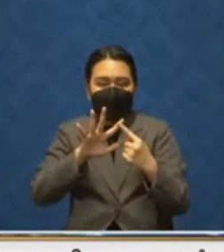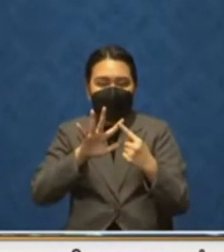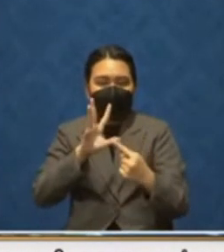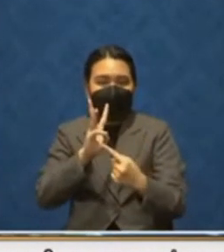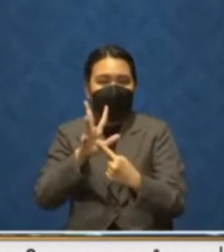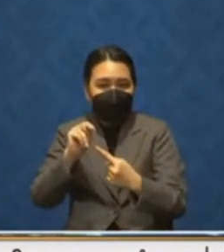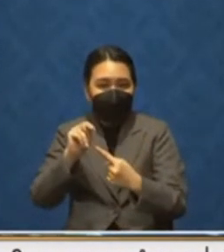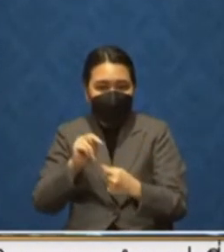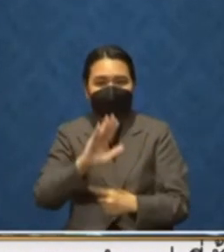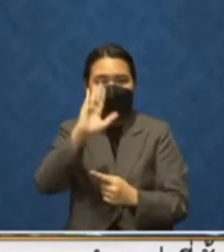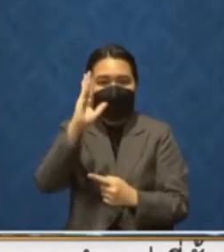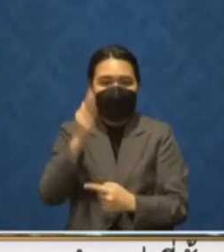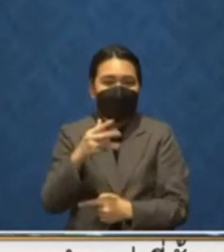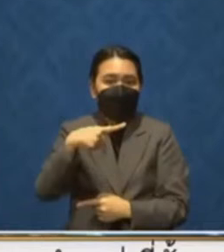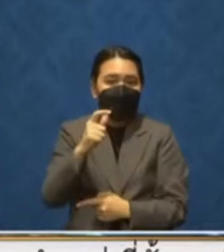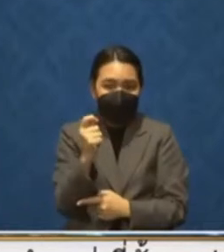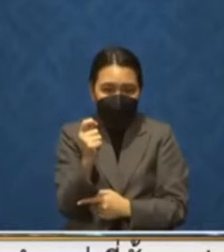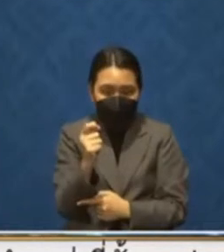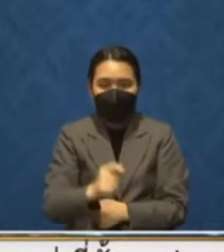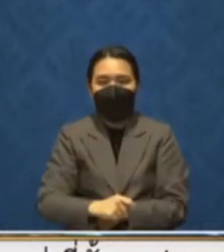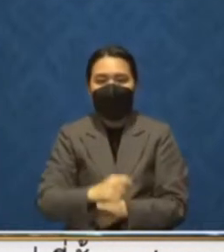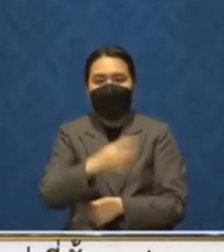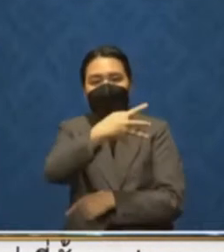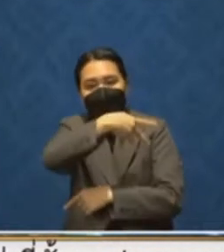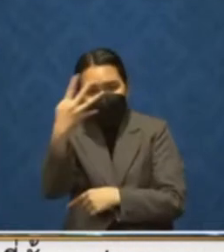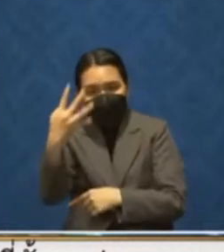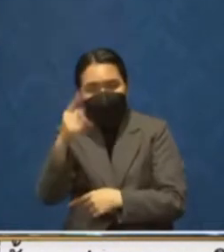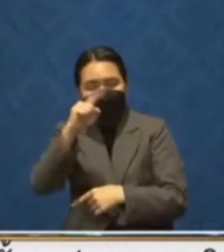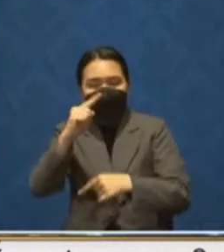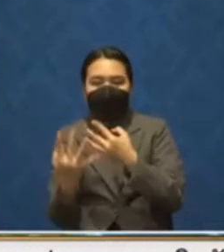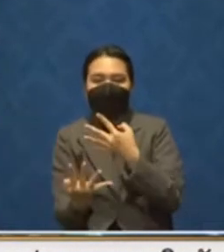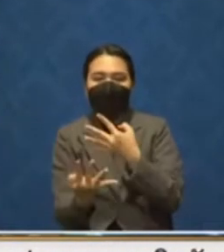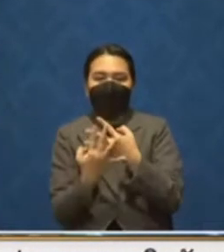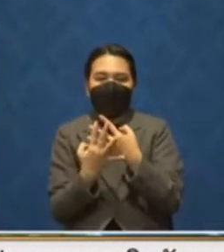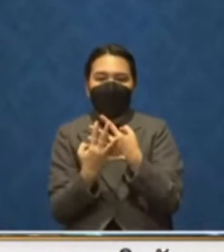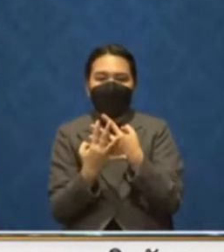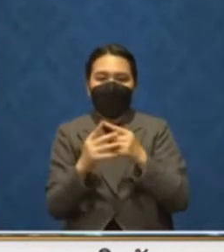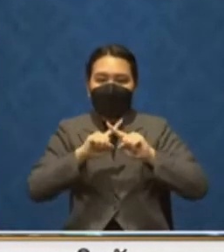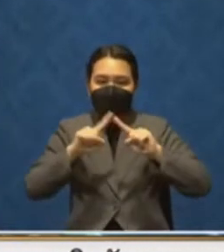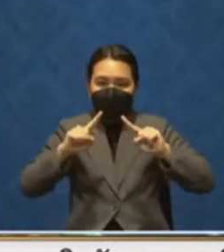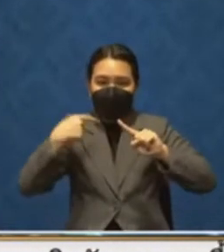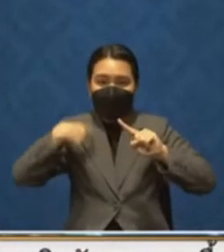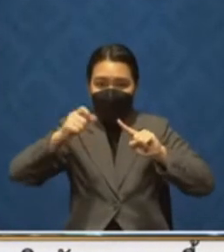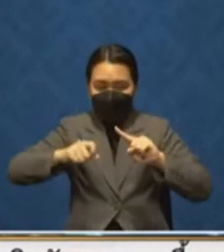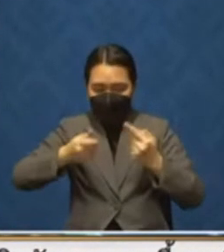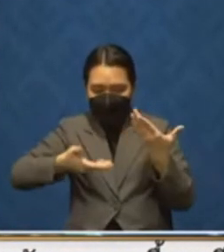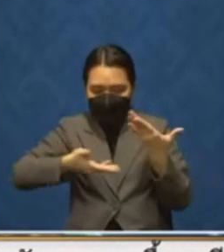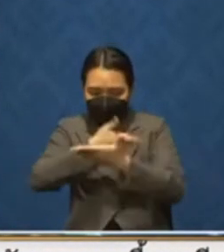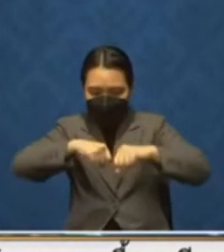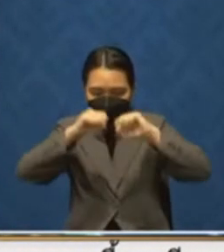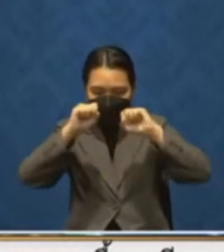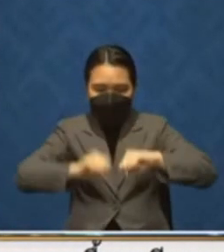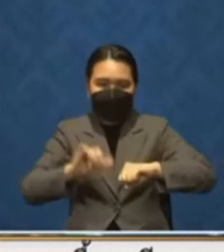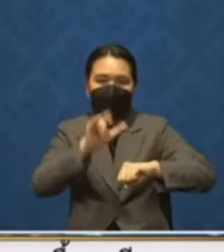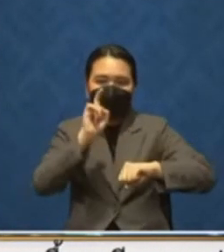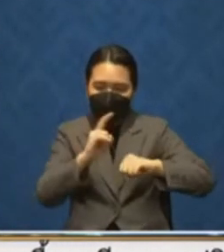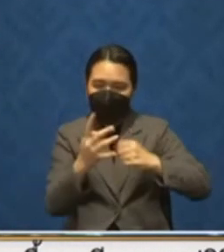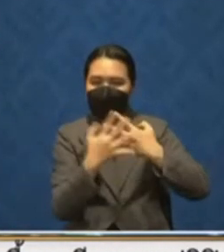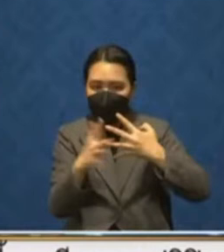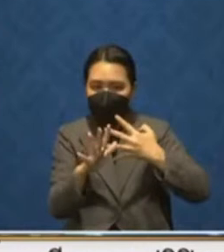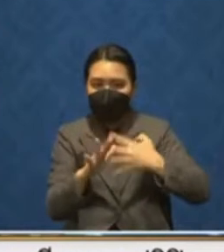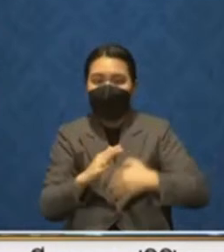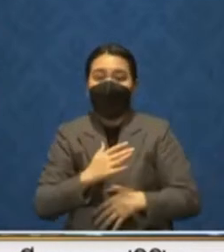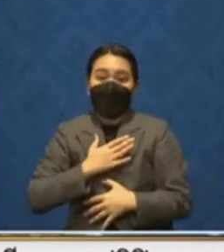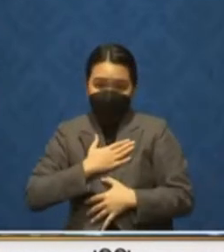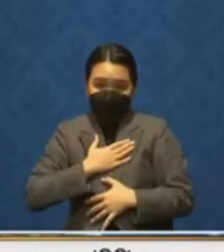ต้องติดคุกโดยที่ยังไม่ได้มีการพิจารณาคดีผมนี่แหละครับคนที่เป็นในประกันให้กับคุณ